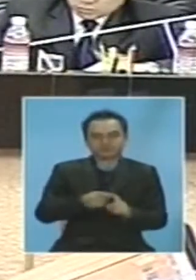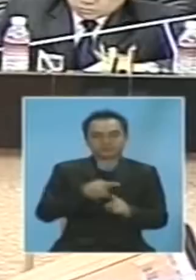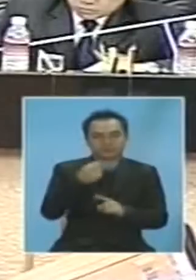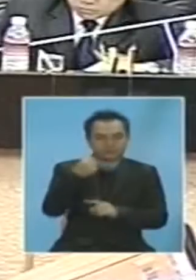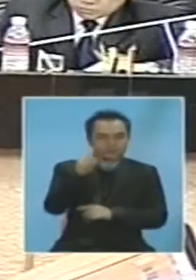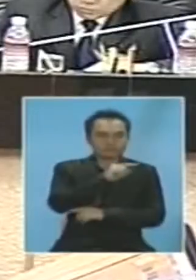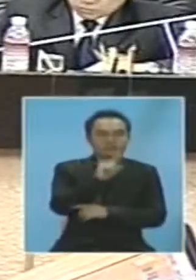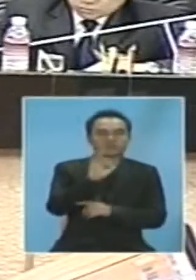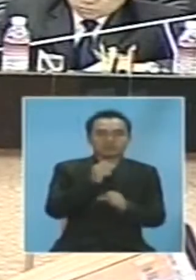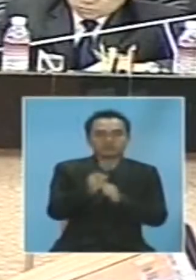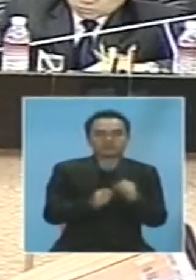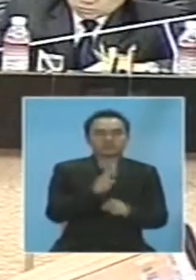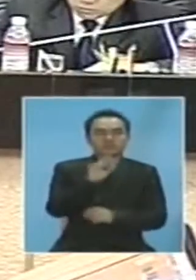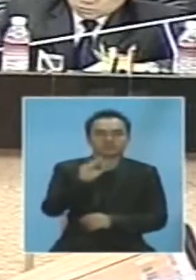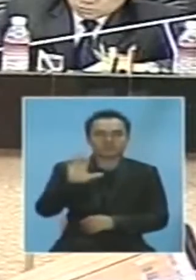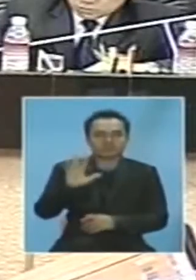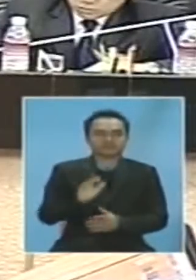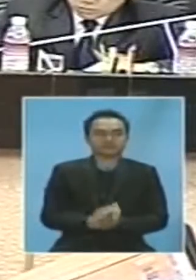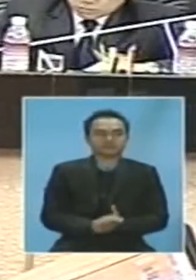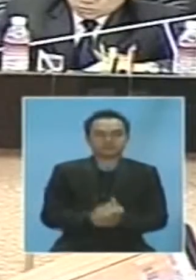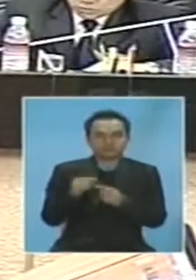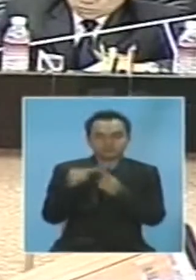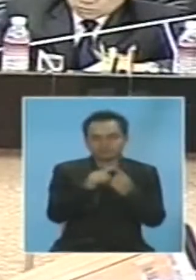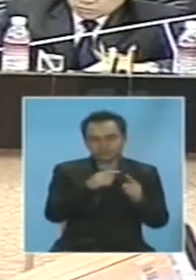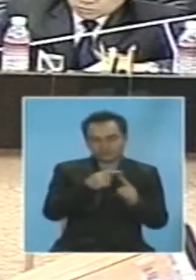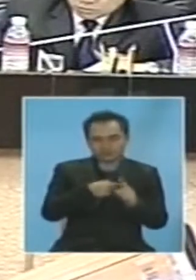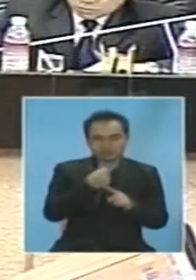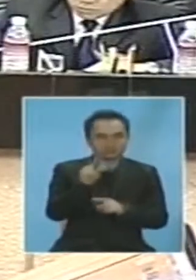าคม2555ถึง9ธันวาคม